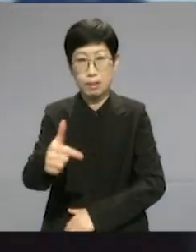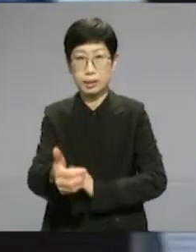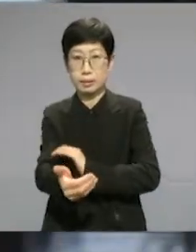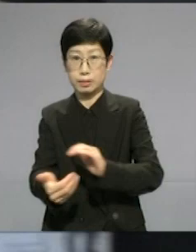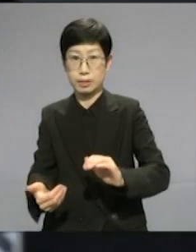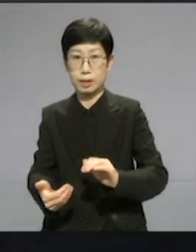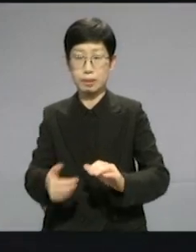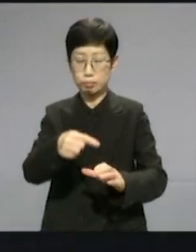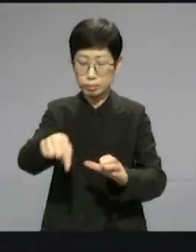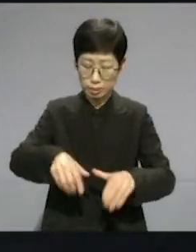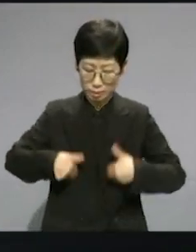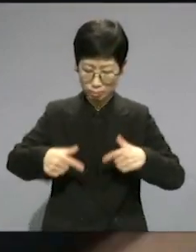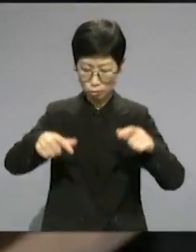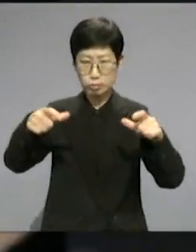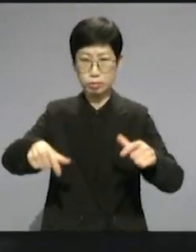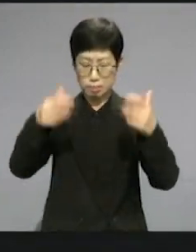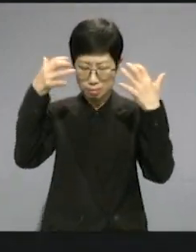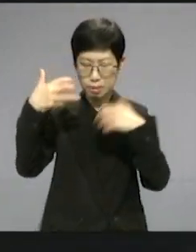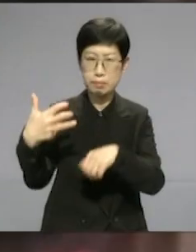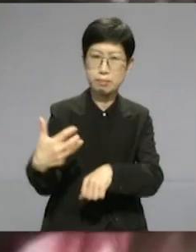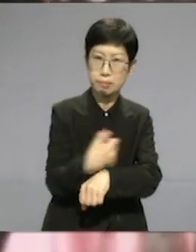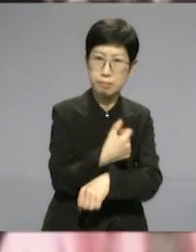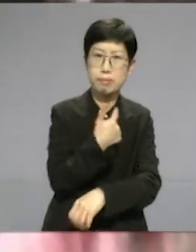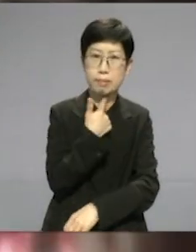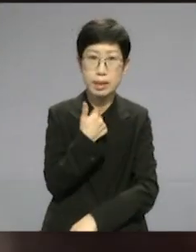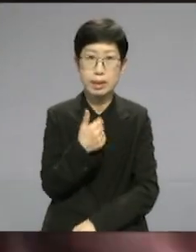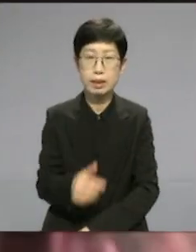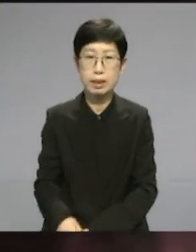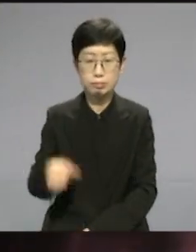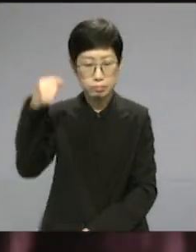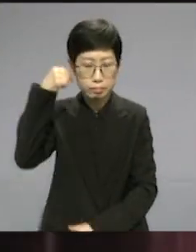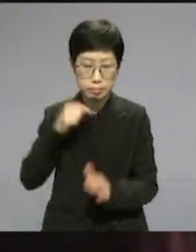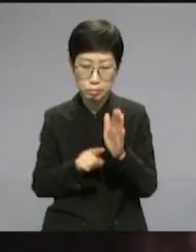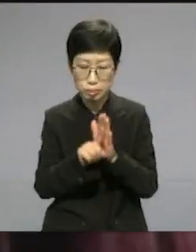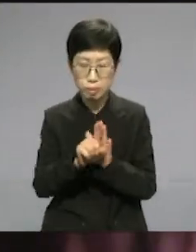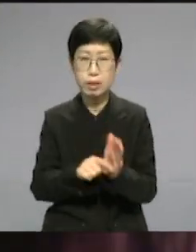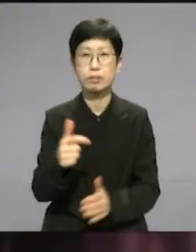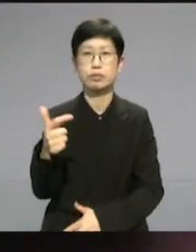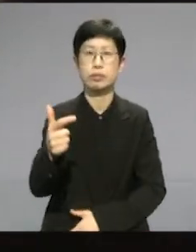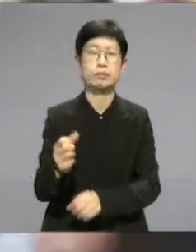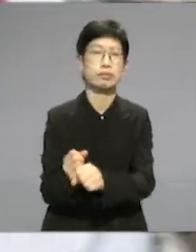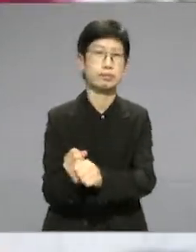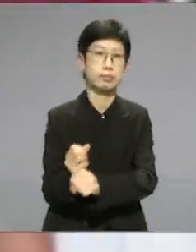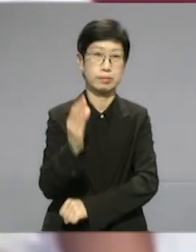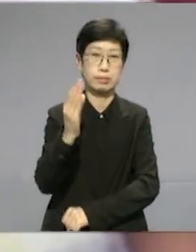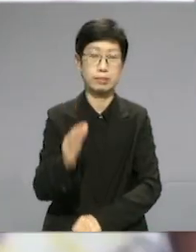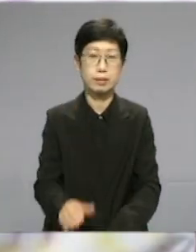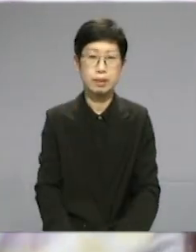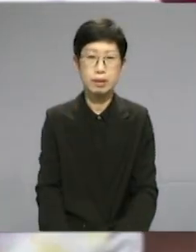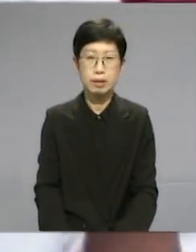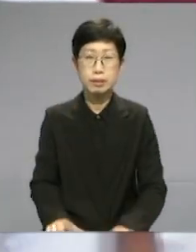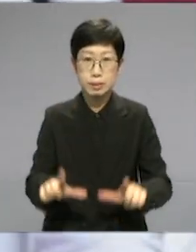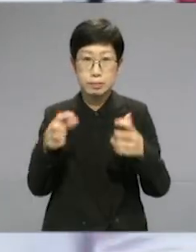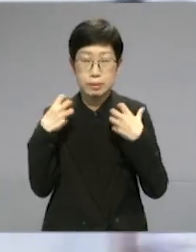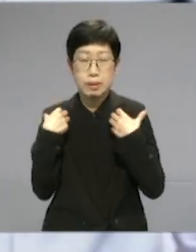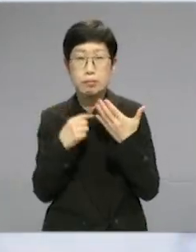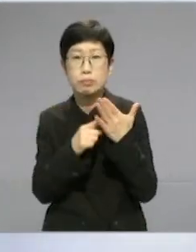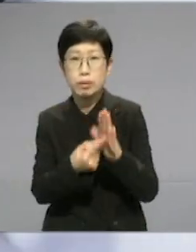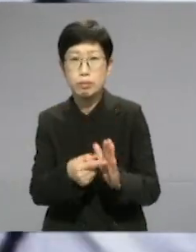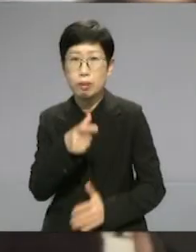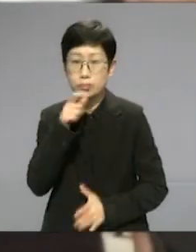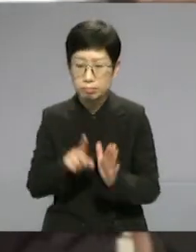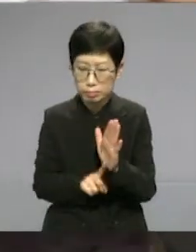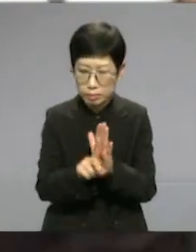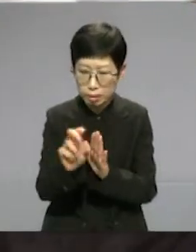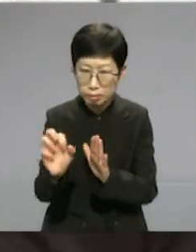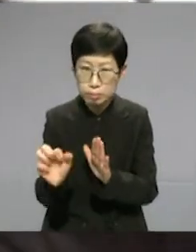남동부는 찜통더위에 시달렸습니다. 체감온도는 섭씨 60도를 웃돌았는데 기상당국은 높은 습도